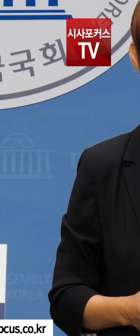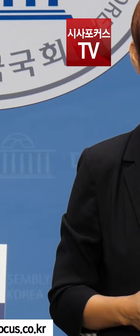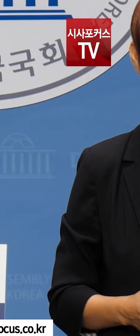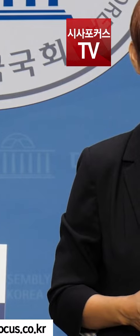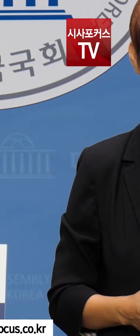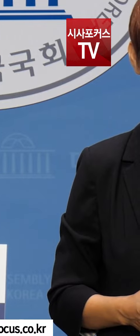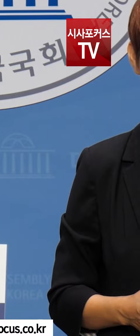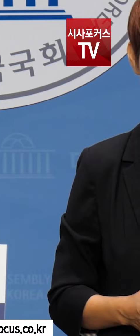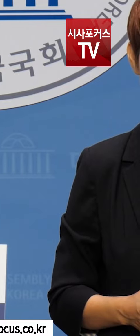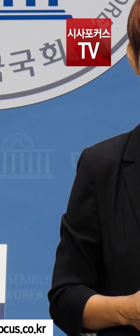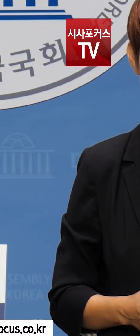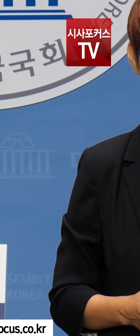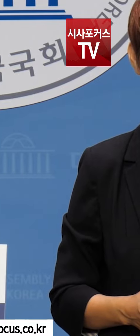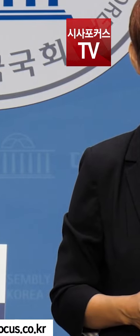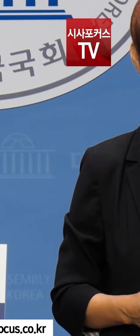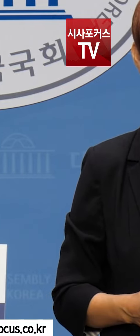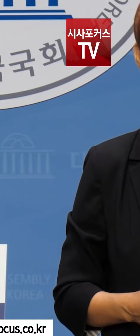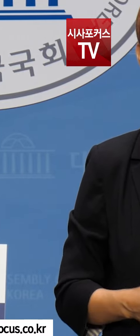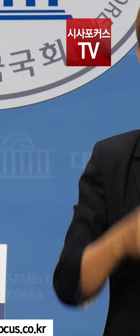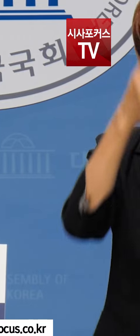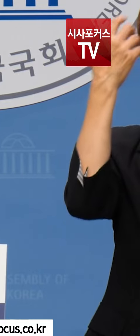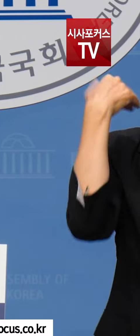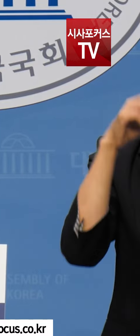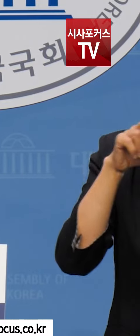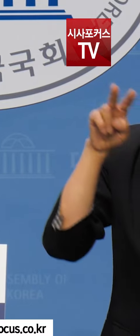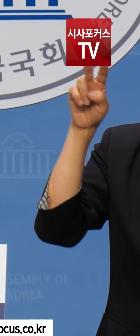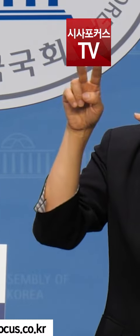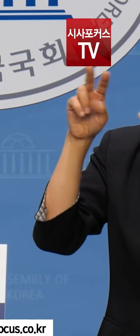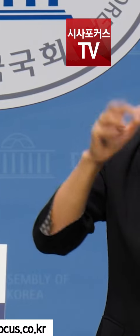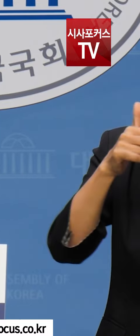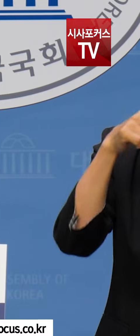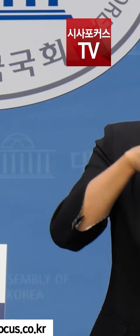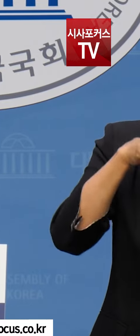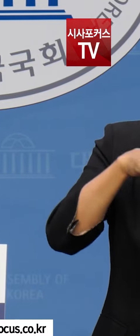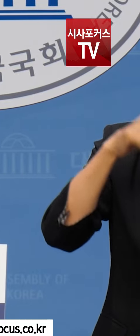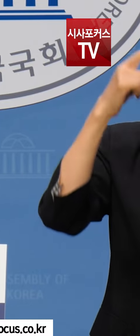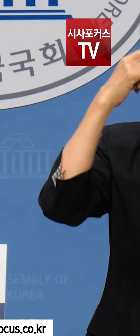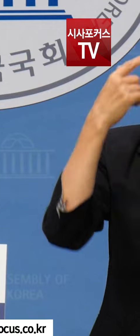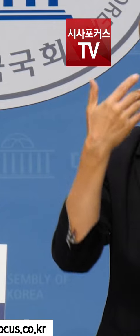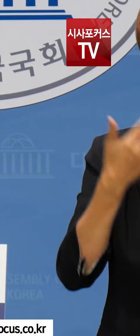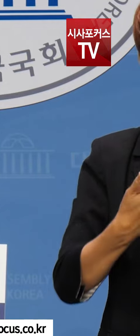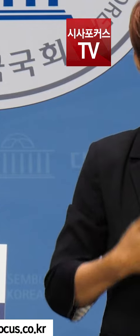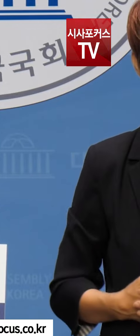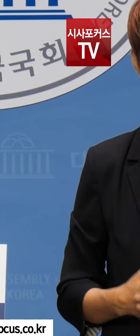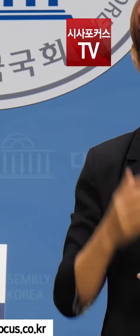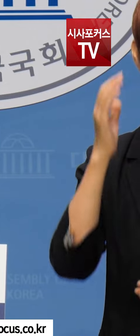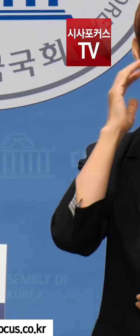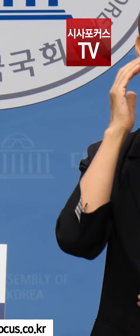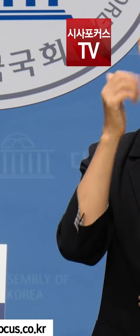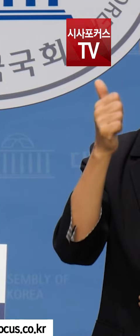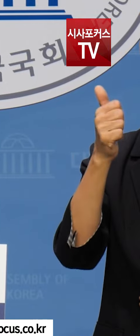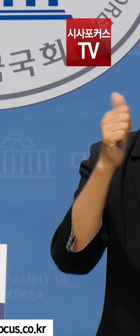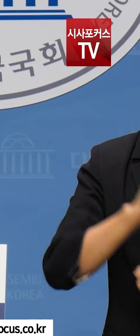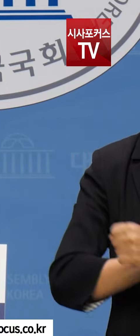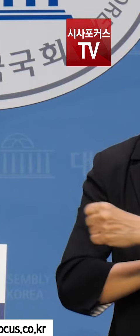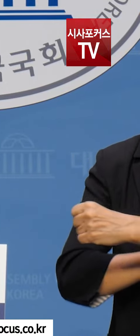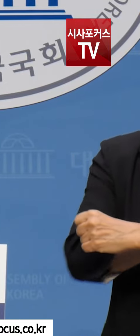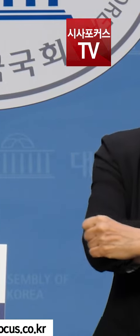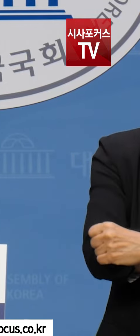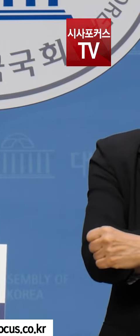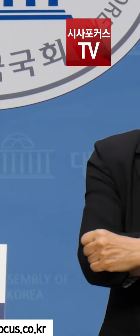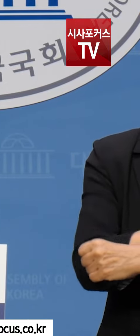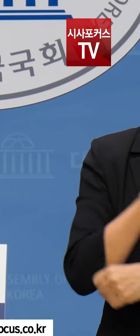상전벽해입니다. 국가를 바라보는 국민의 시선도 크게 달라졌습니다. 대통령의 막대한 권한을